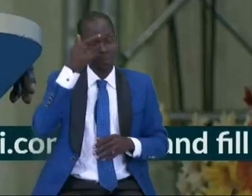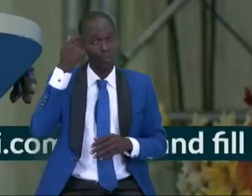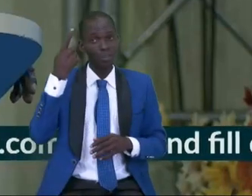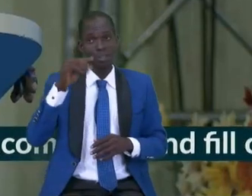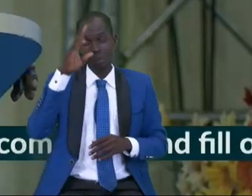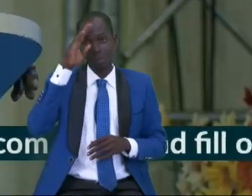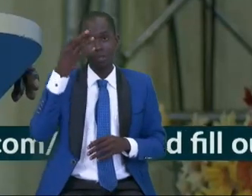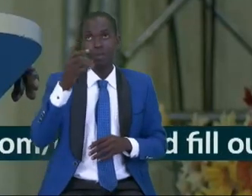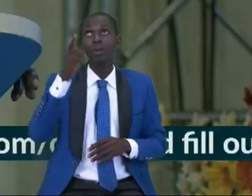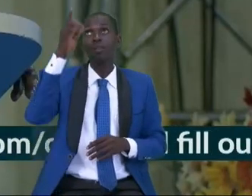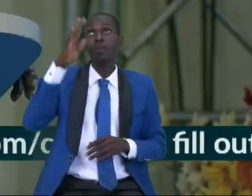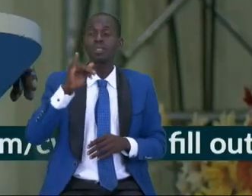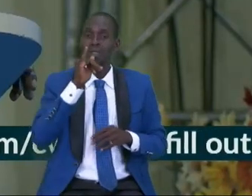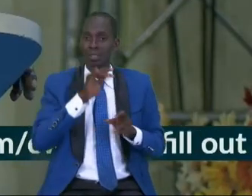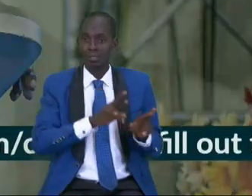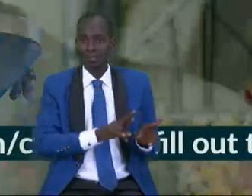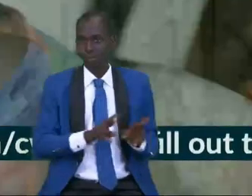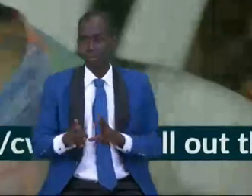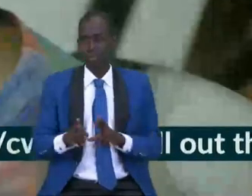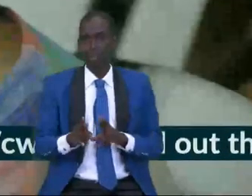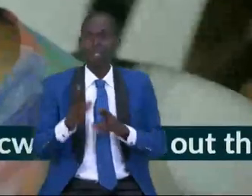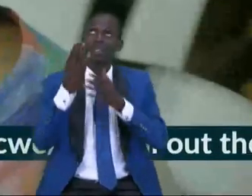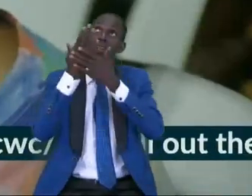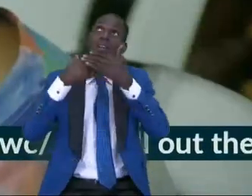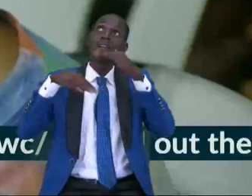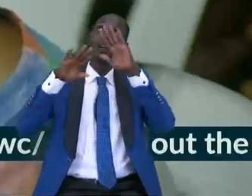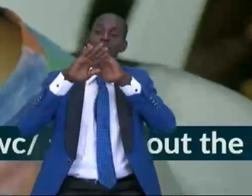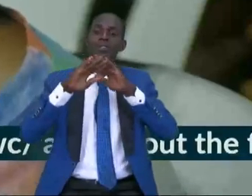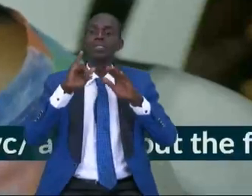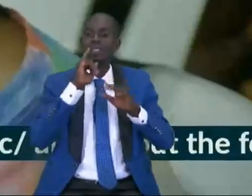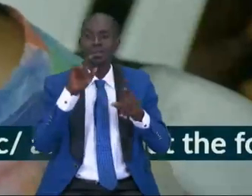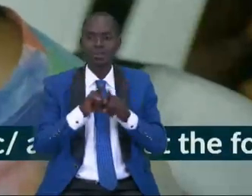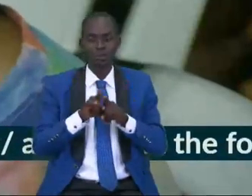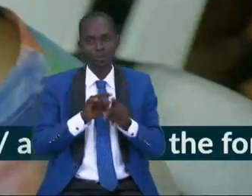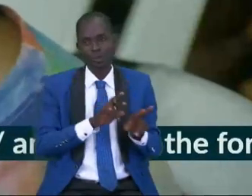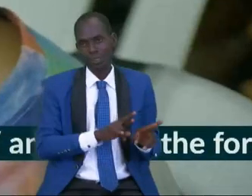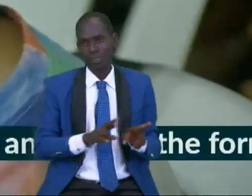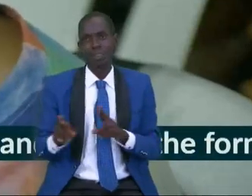L'homme de Dieu est déjà prêt. Le ciel est prêt.